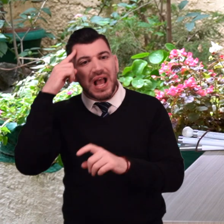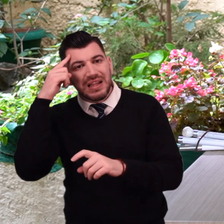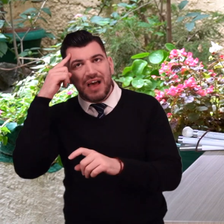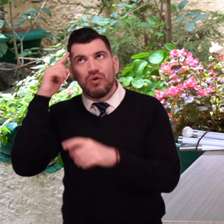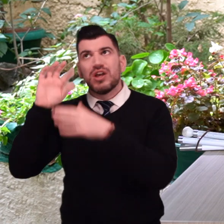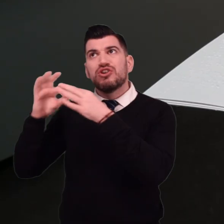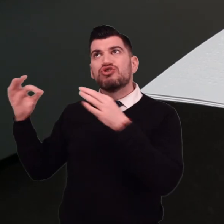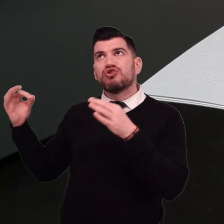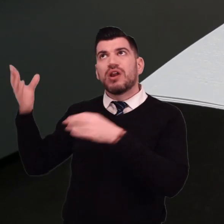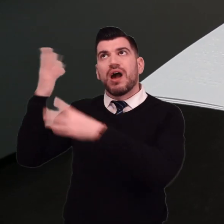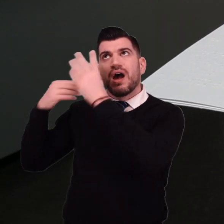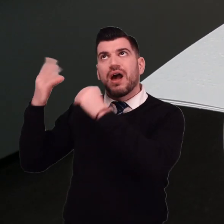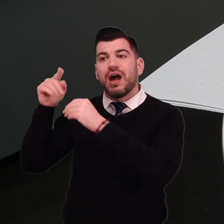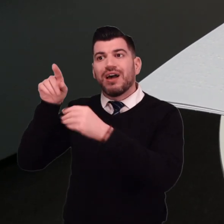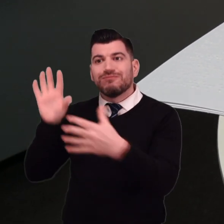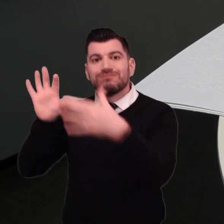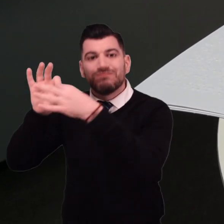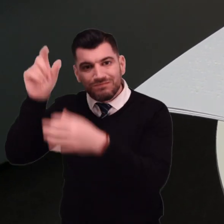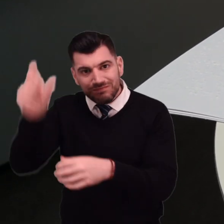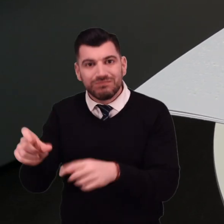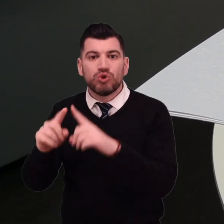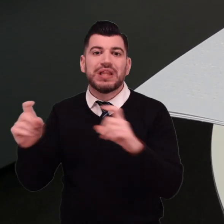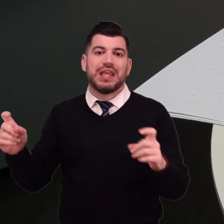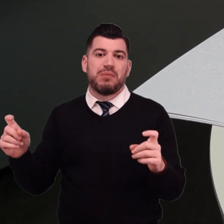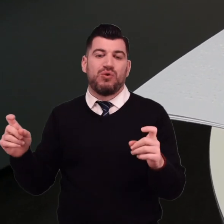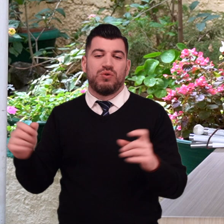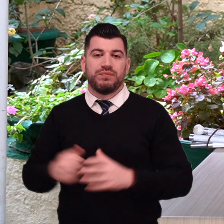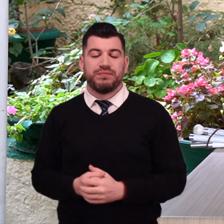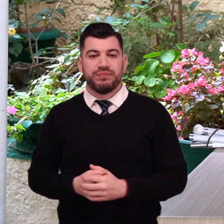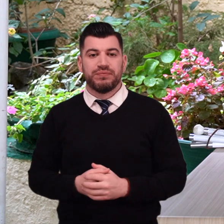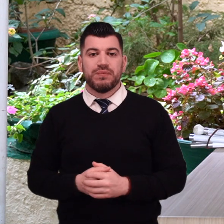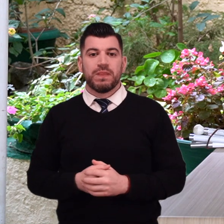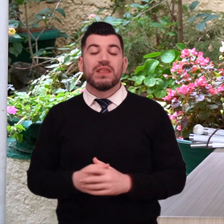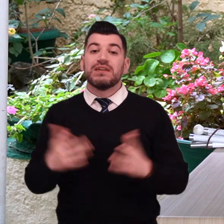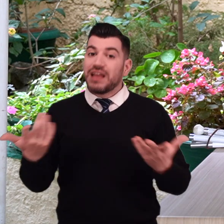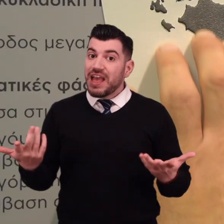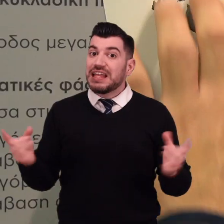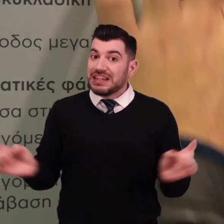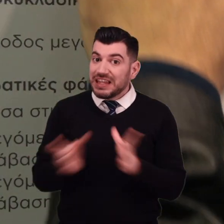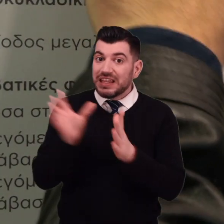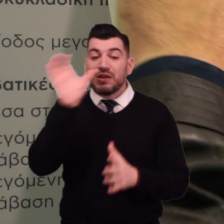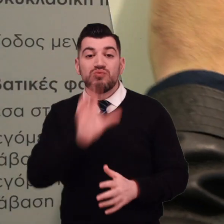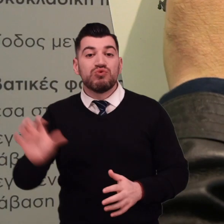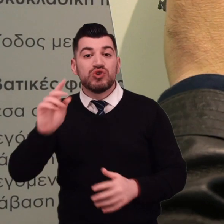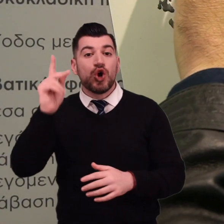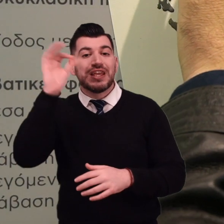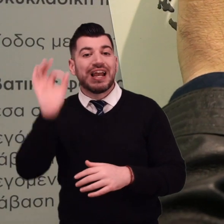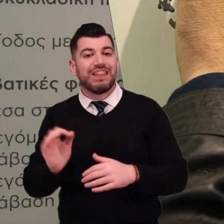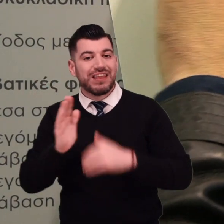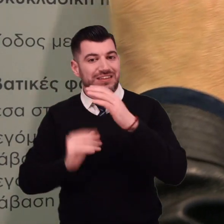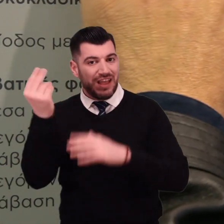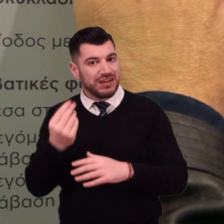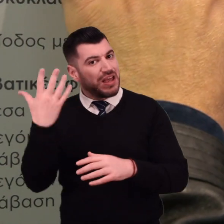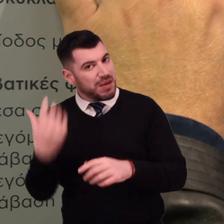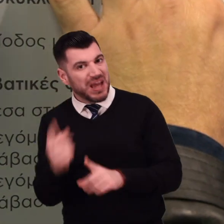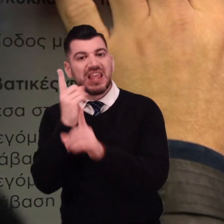όμως τόσο μακριά μου. Και ευτυχώς πλέον στο Μουσείο Κυκλαδικής Τέχνης υπάρχει ξενάγηση προσαρμοσμένη για όλους εμάς που δεν βλέπουμε.